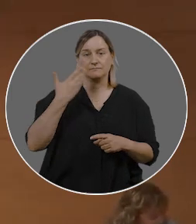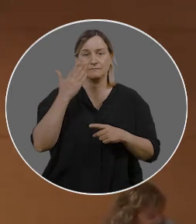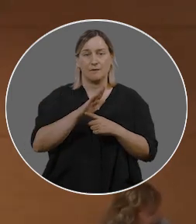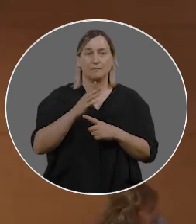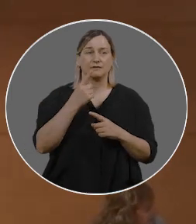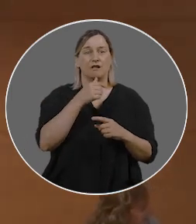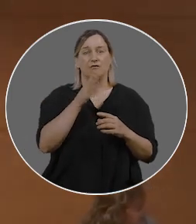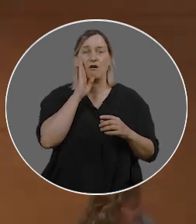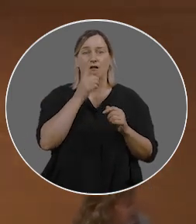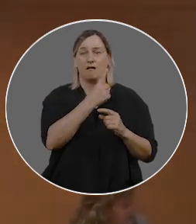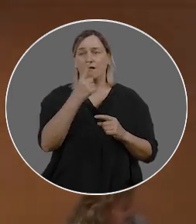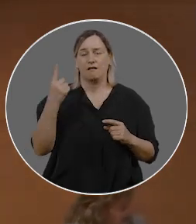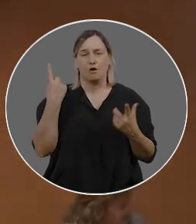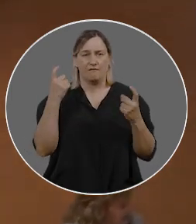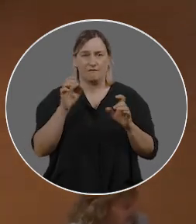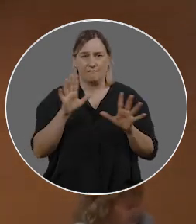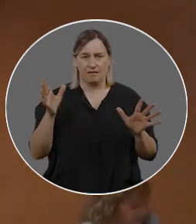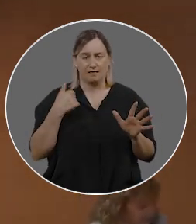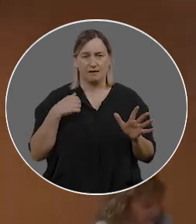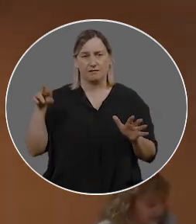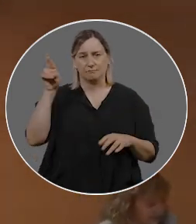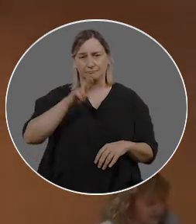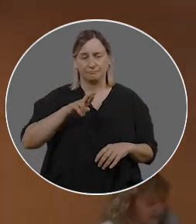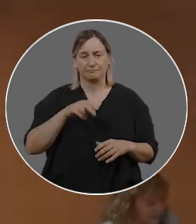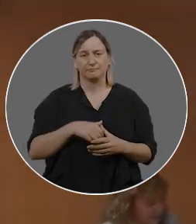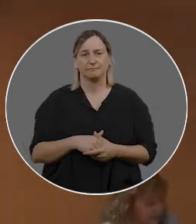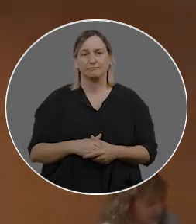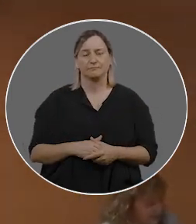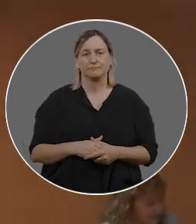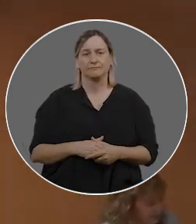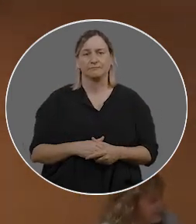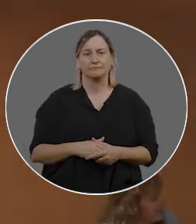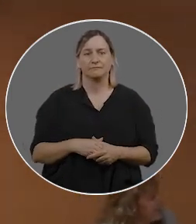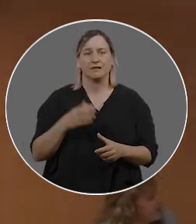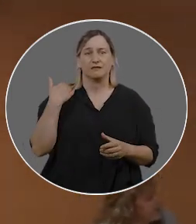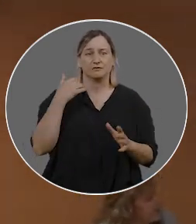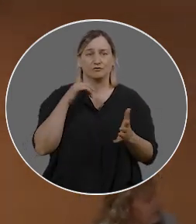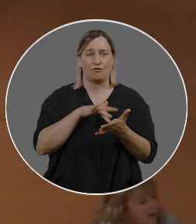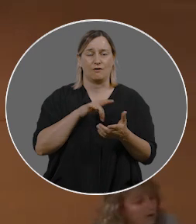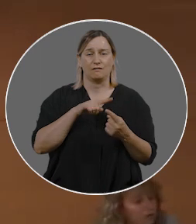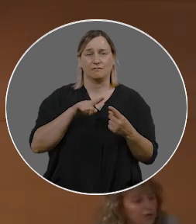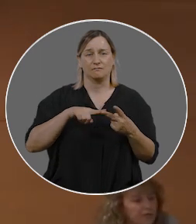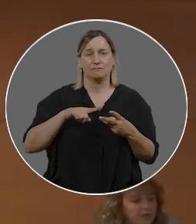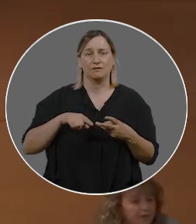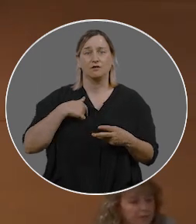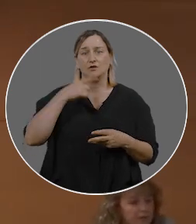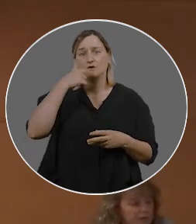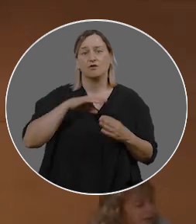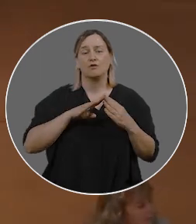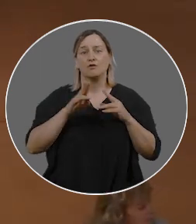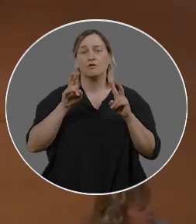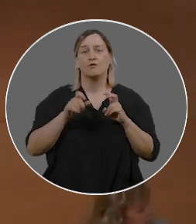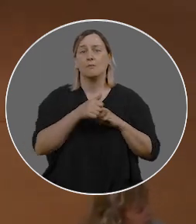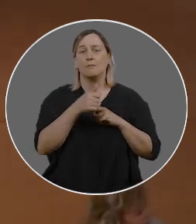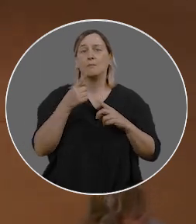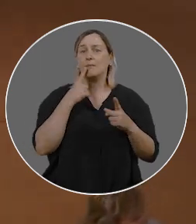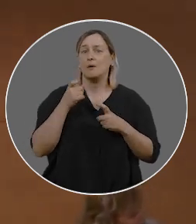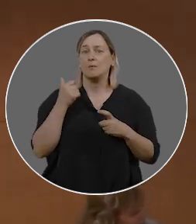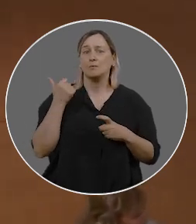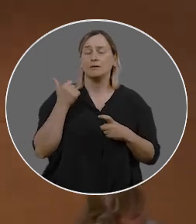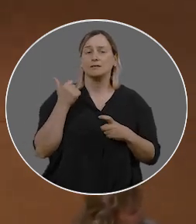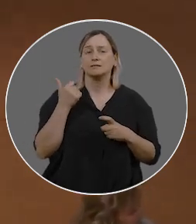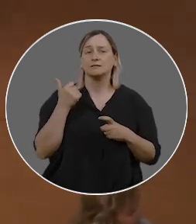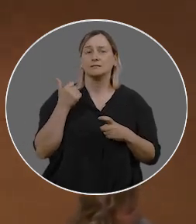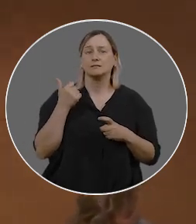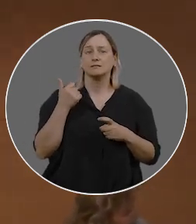ja s'han presentat en les anteriors ponències que han fet. I jo aniré fent una sèrie de preguntes als